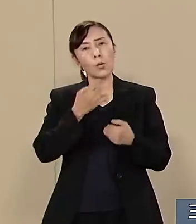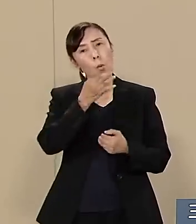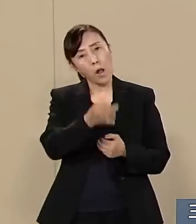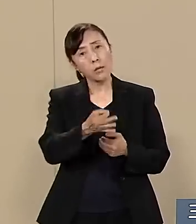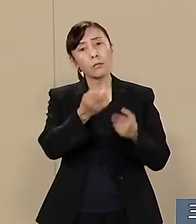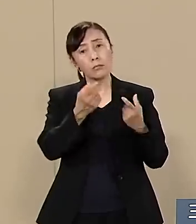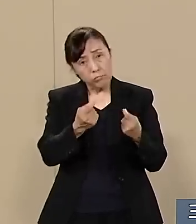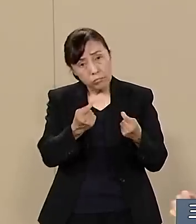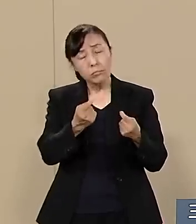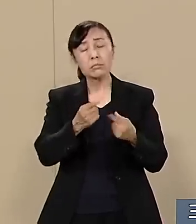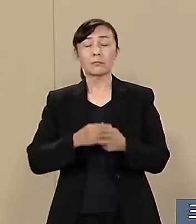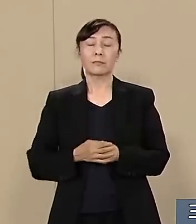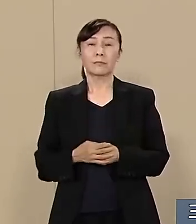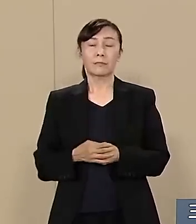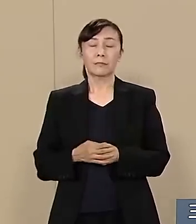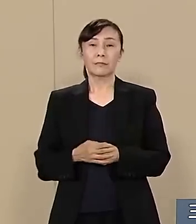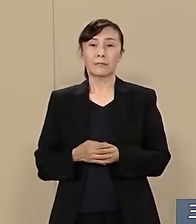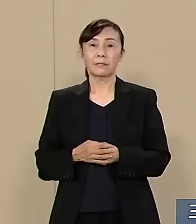経費何違う